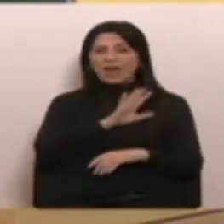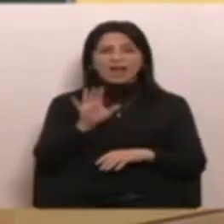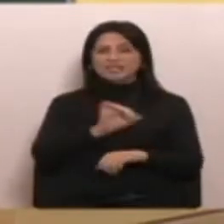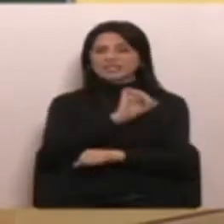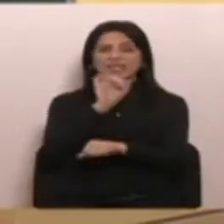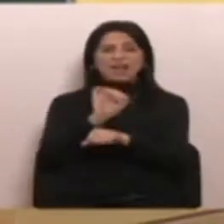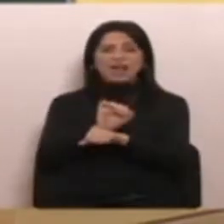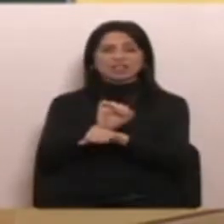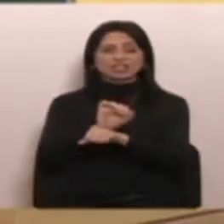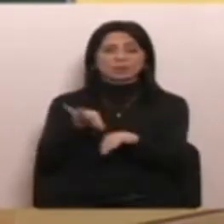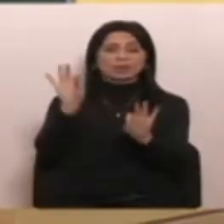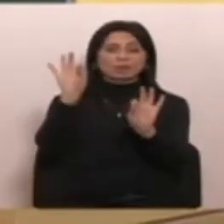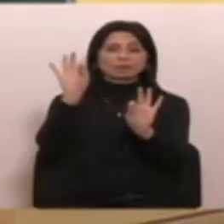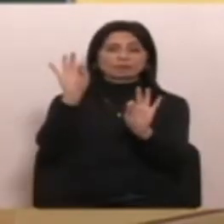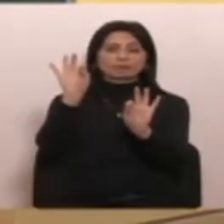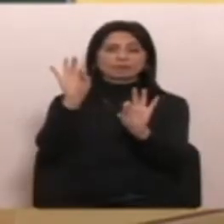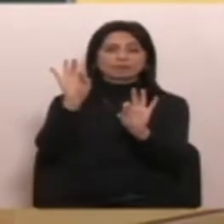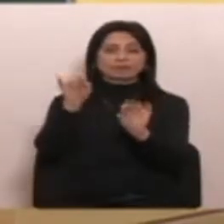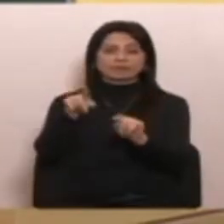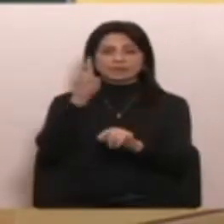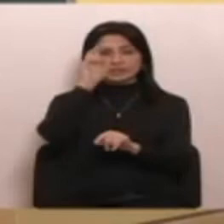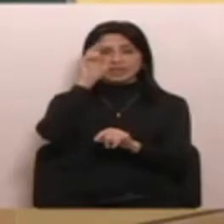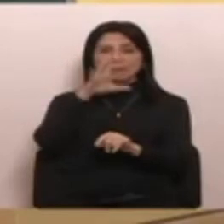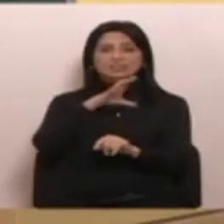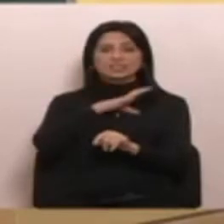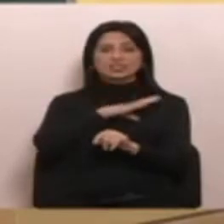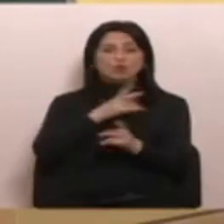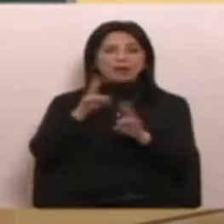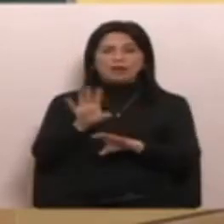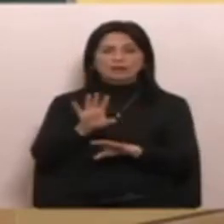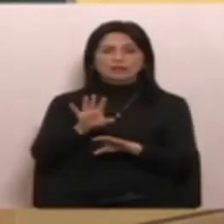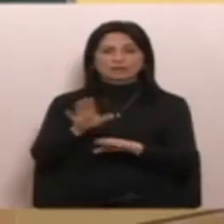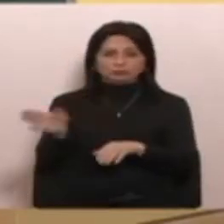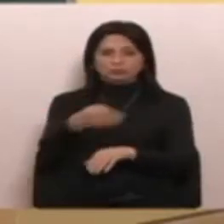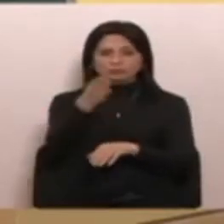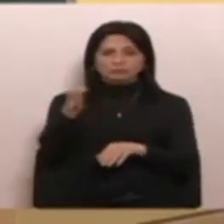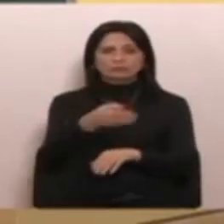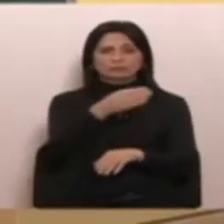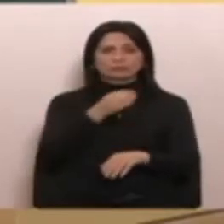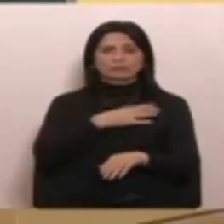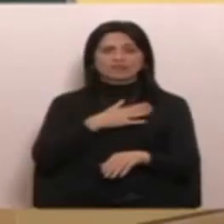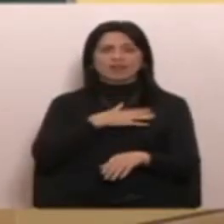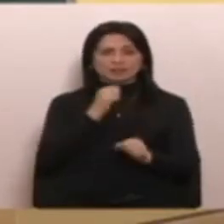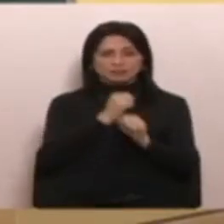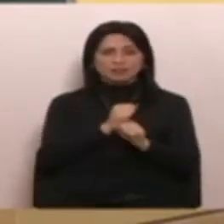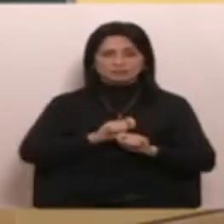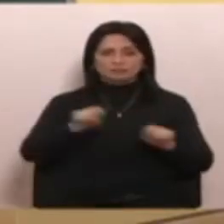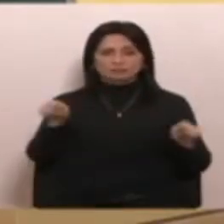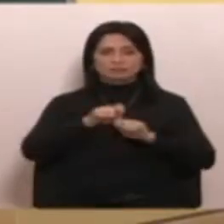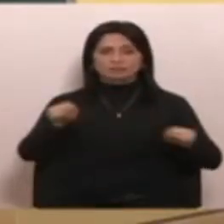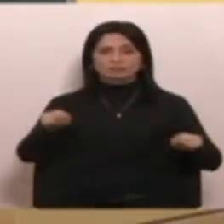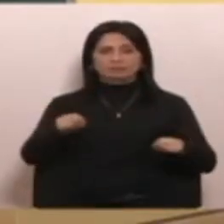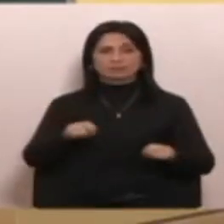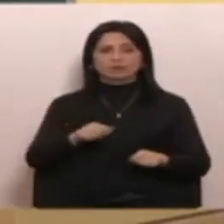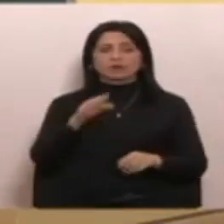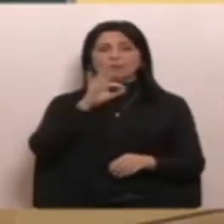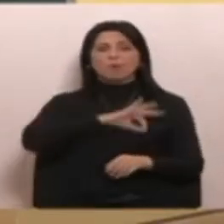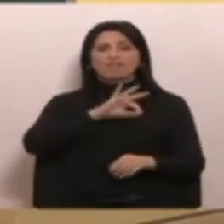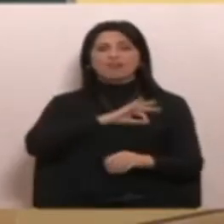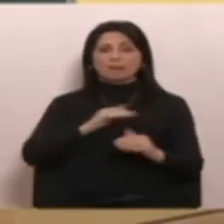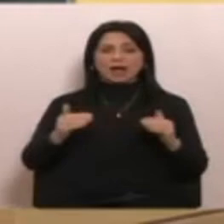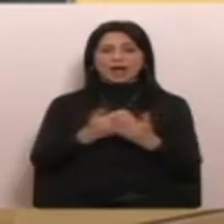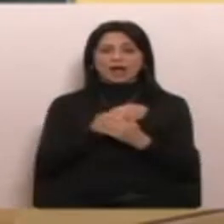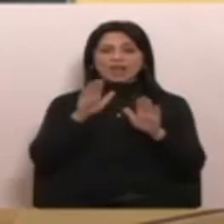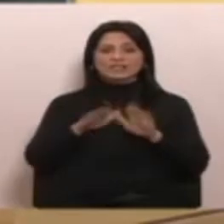გაჩერებული და უკმად მოცდენილი სახელმწიფო ქონება არ უნდა დარჩეს. ყველაფერი მაქსიმალურად უნდა მოვახმაროთ ახალი